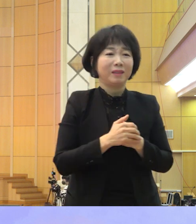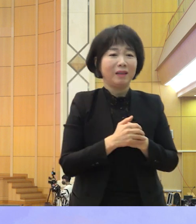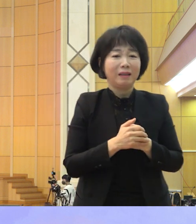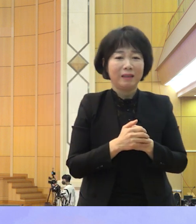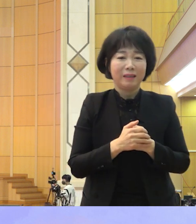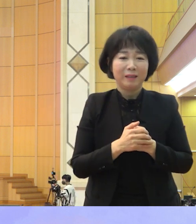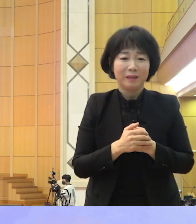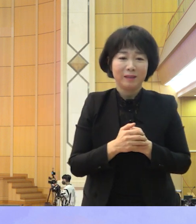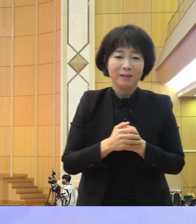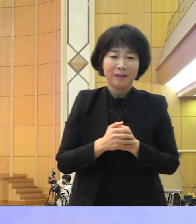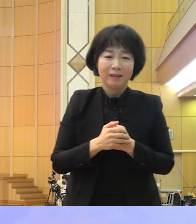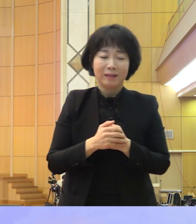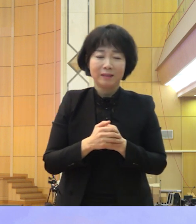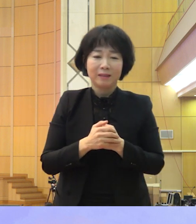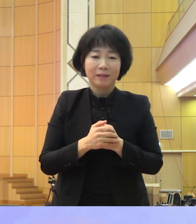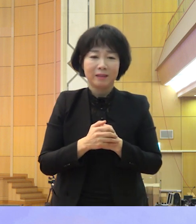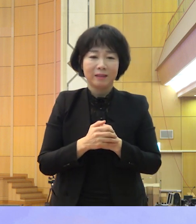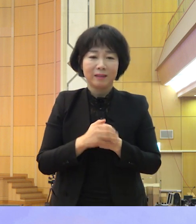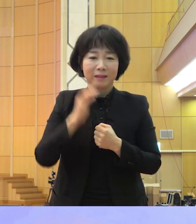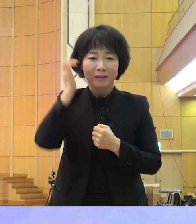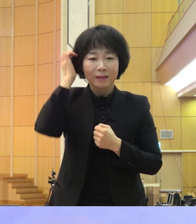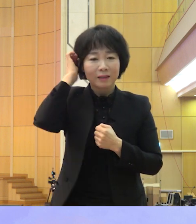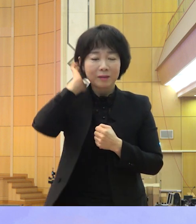결혼식을 하려고 그러느냐.